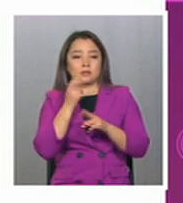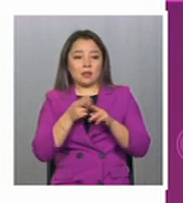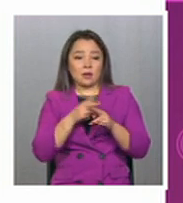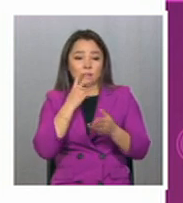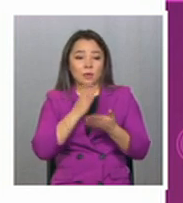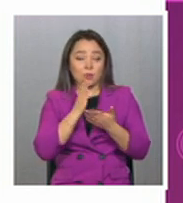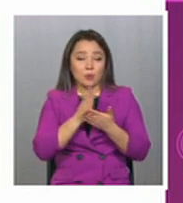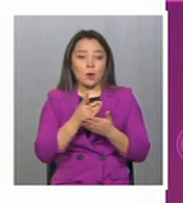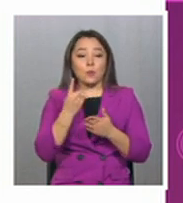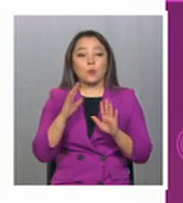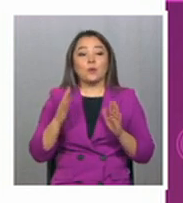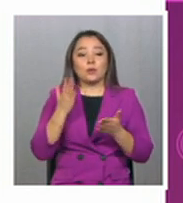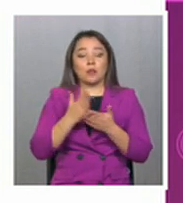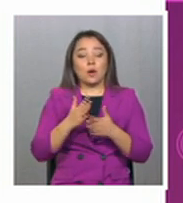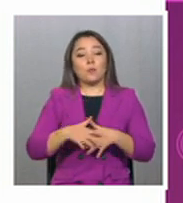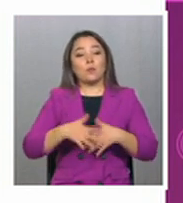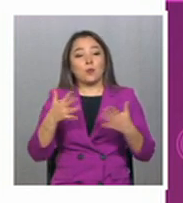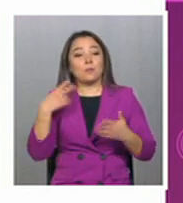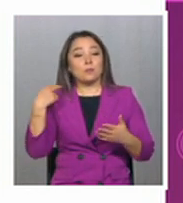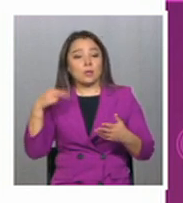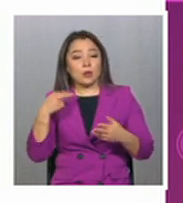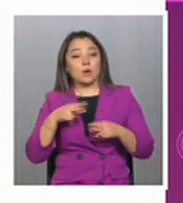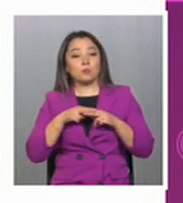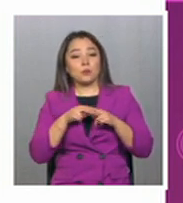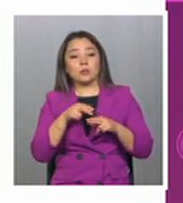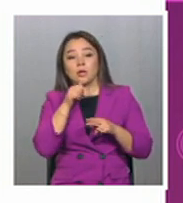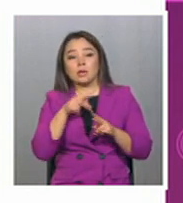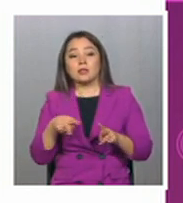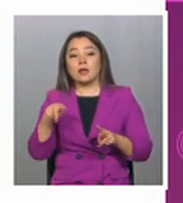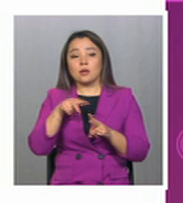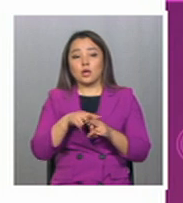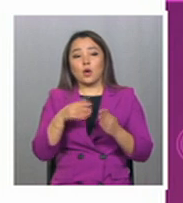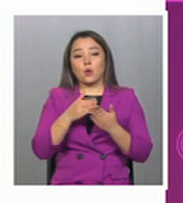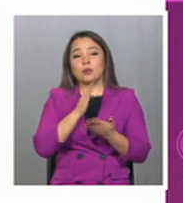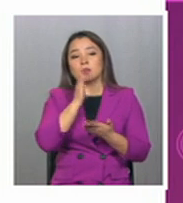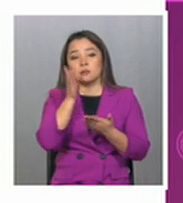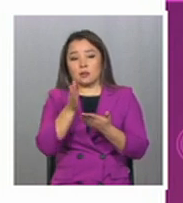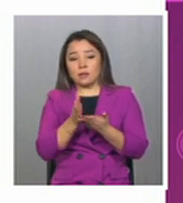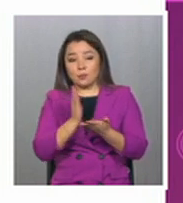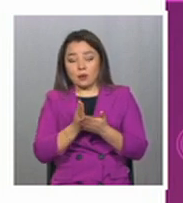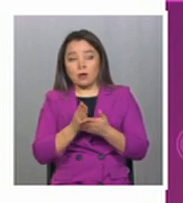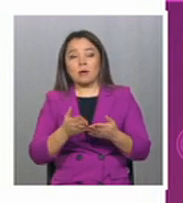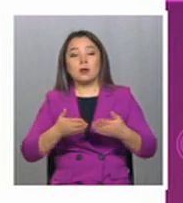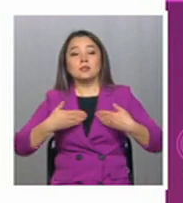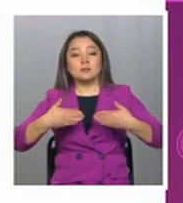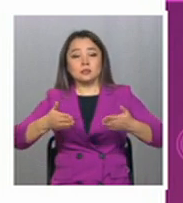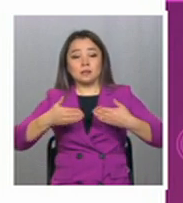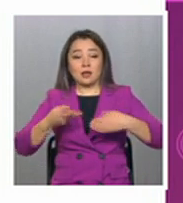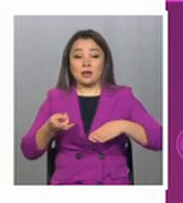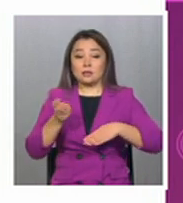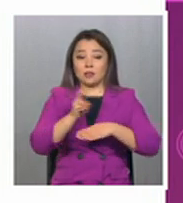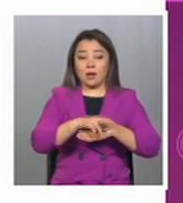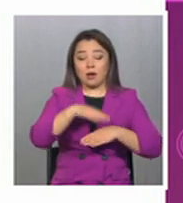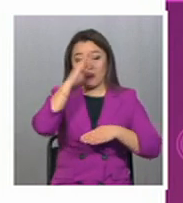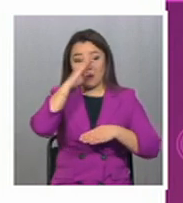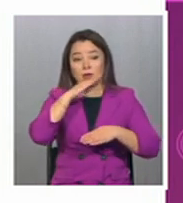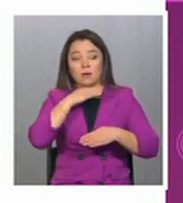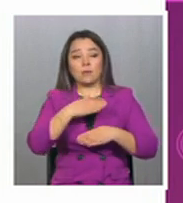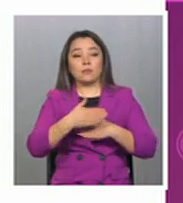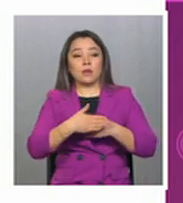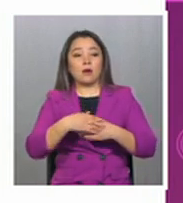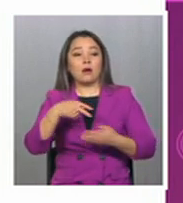күні үлкен үзіліс кезінде жұлдызшаға мініп үйге бет алдым. Қақпаға таянғанымда әкем есік алдында тұр